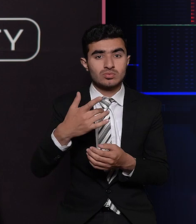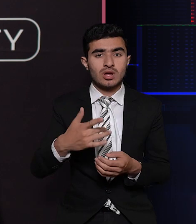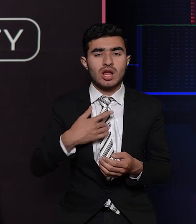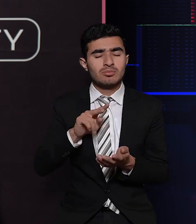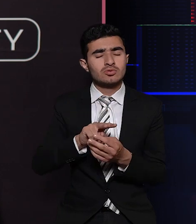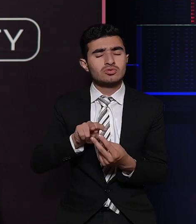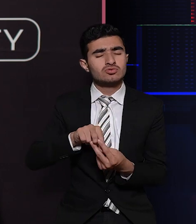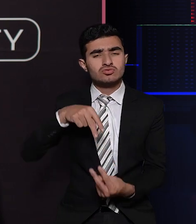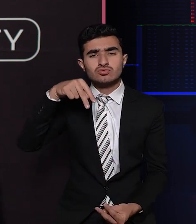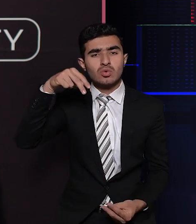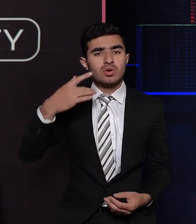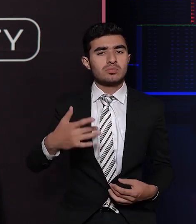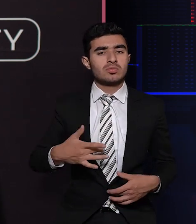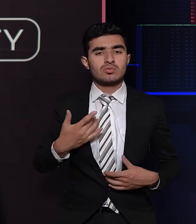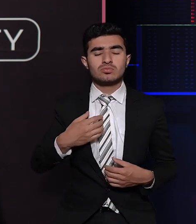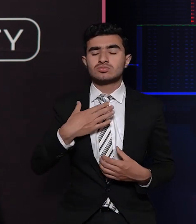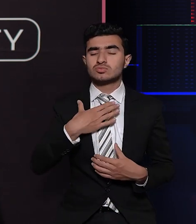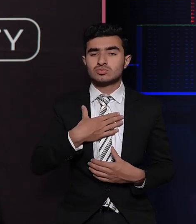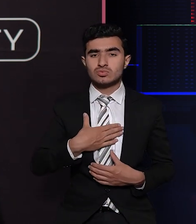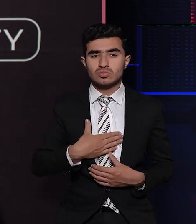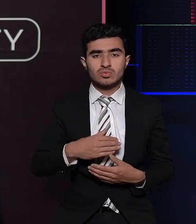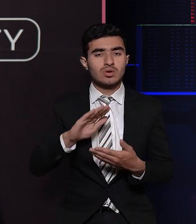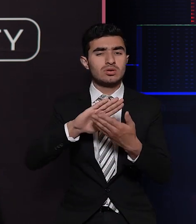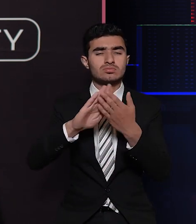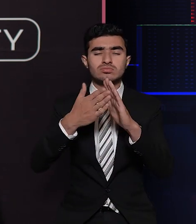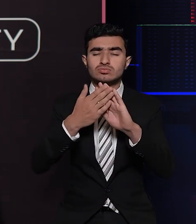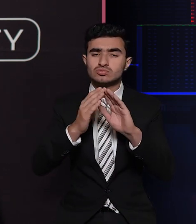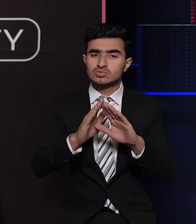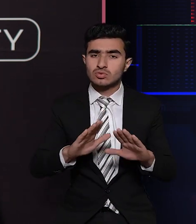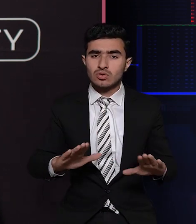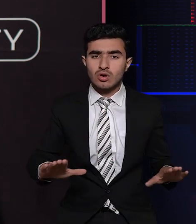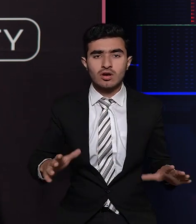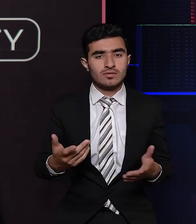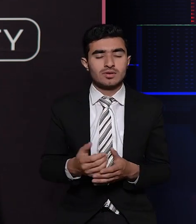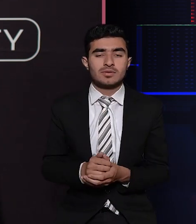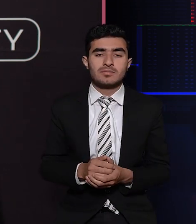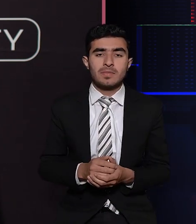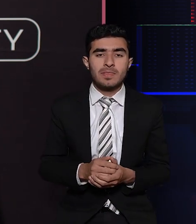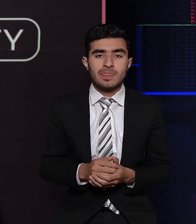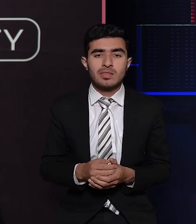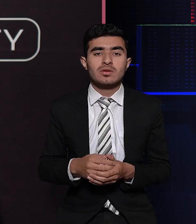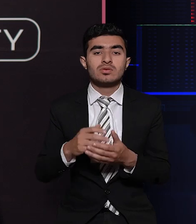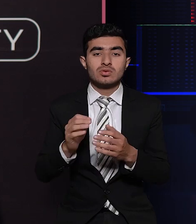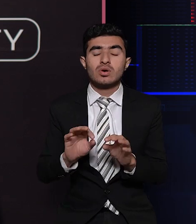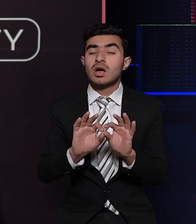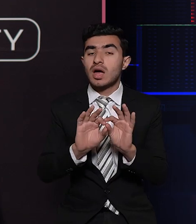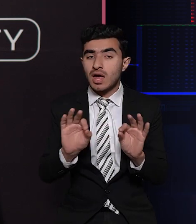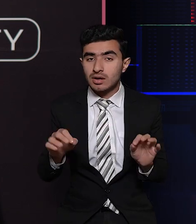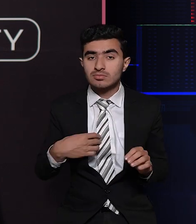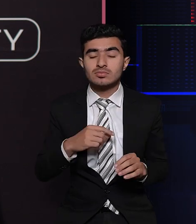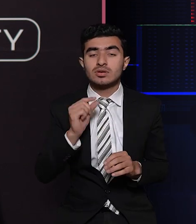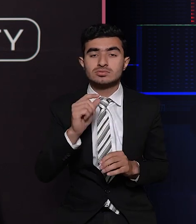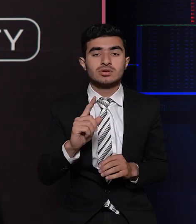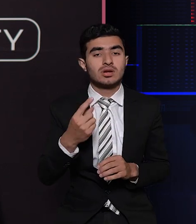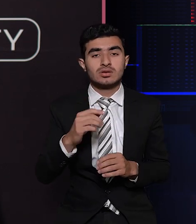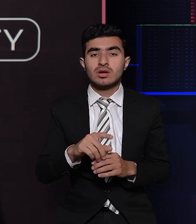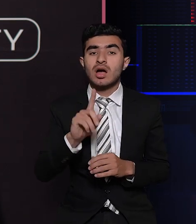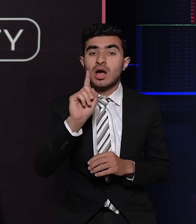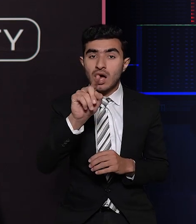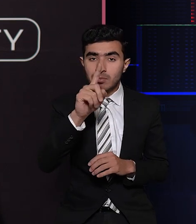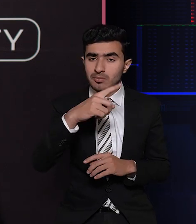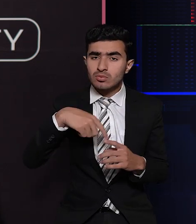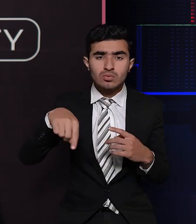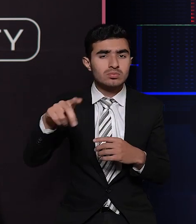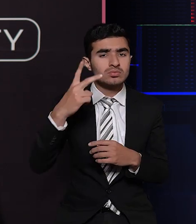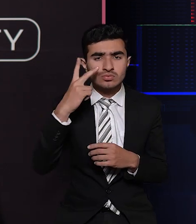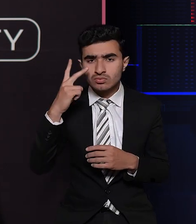گا، آسودگی آئے گی زندگی کے اندر۔ اینڈ پہ میں یہی کہوں گا کہ آپ کے ارد گرد